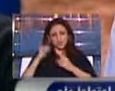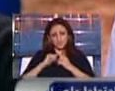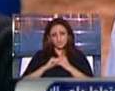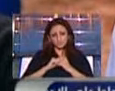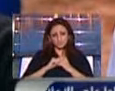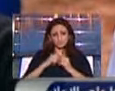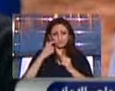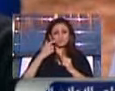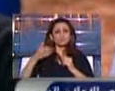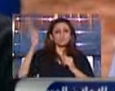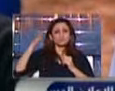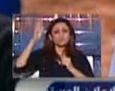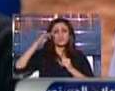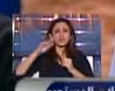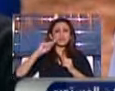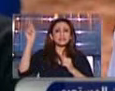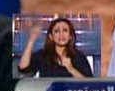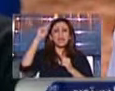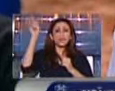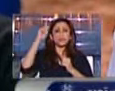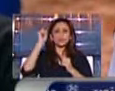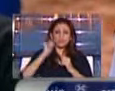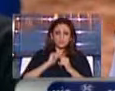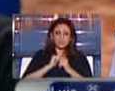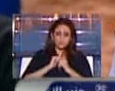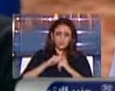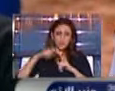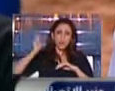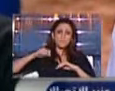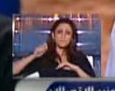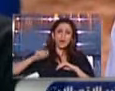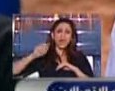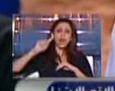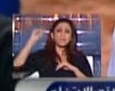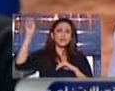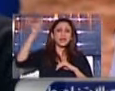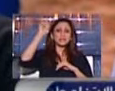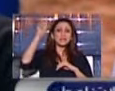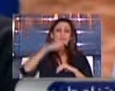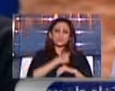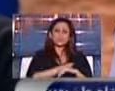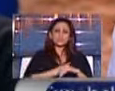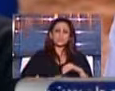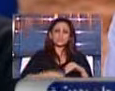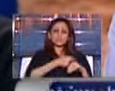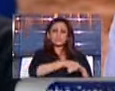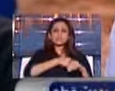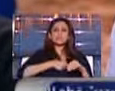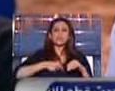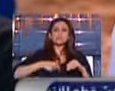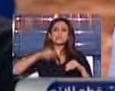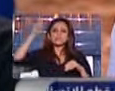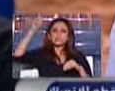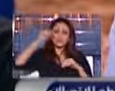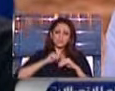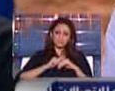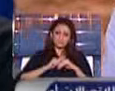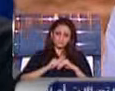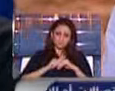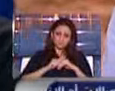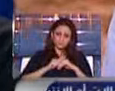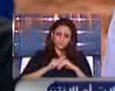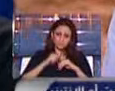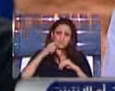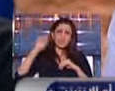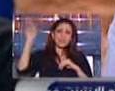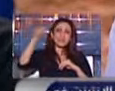الموضوع تصاعدي دولي المحكمه الدوليه في سويسرا، وخدنا راي مستشارين والموضوع ده هينوصله فعلا